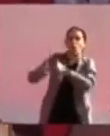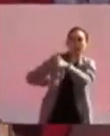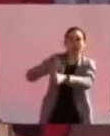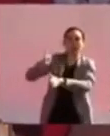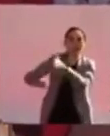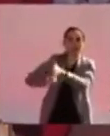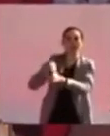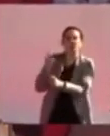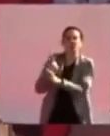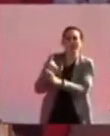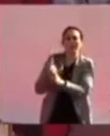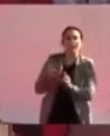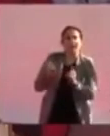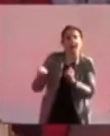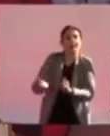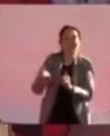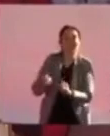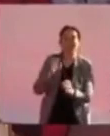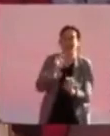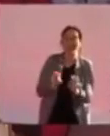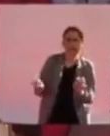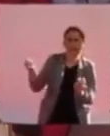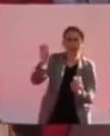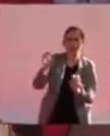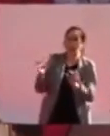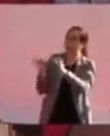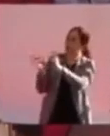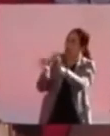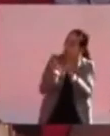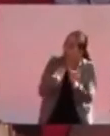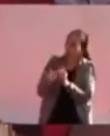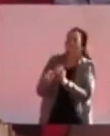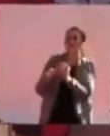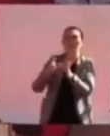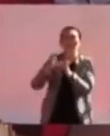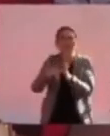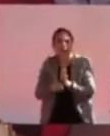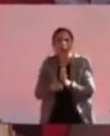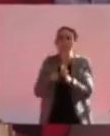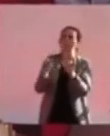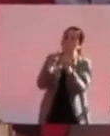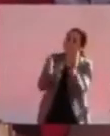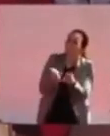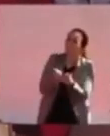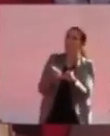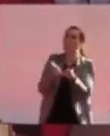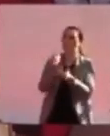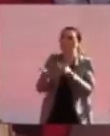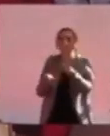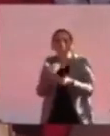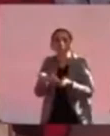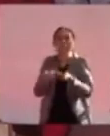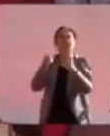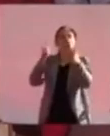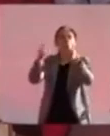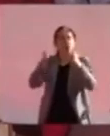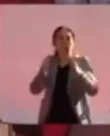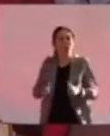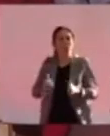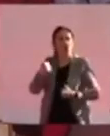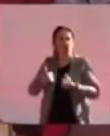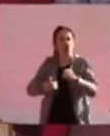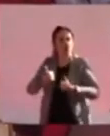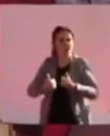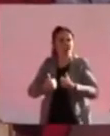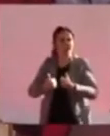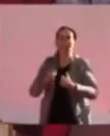regioni si mettano d'accordo su tempi e modalità del concorso per emettere un bando che anche per questo motivo oltre che per i tagli ministeriali